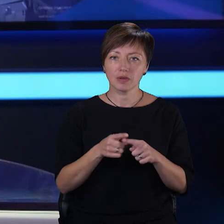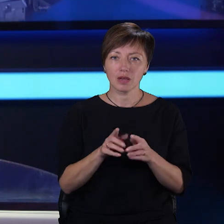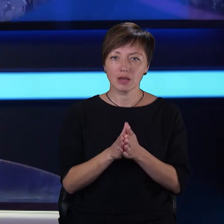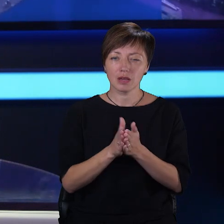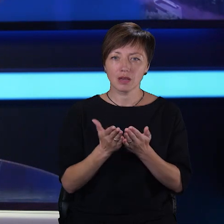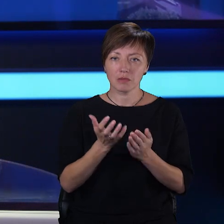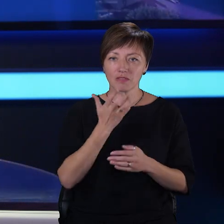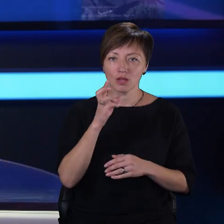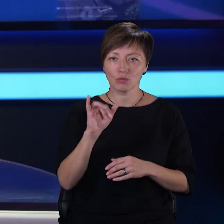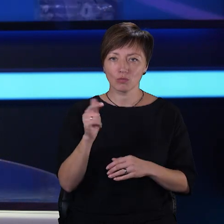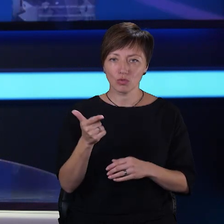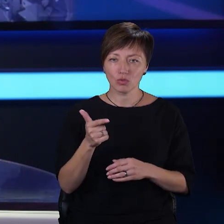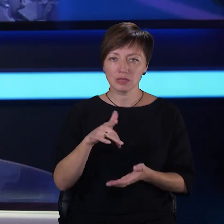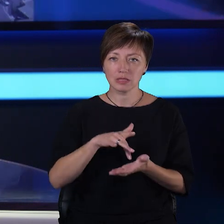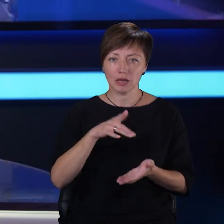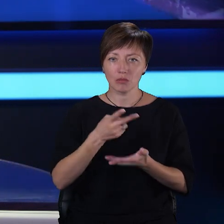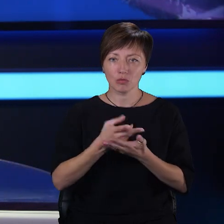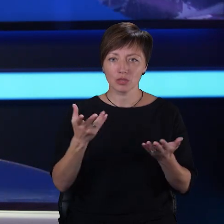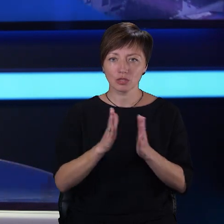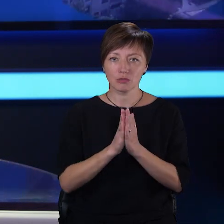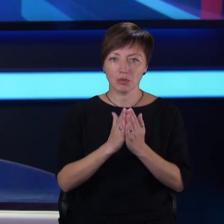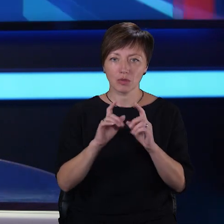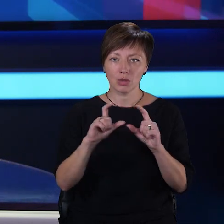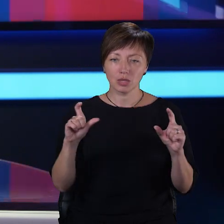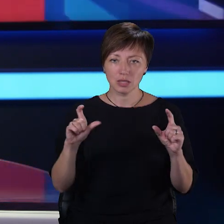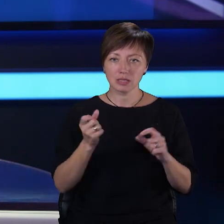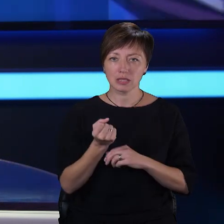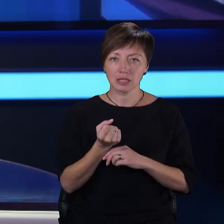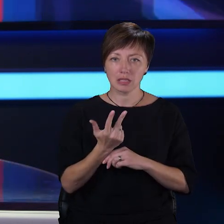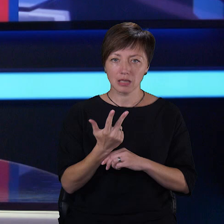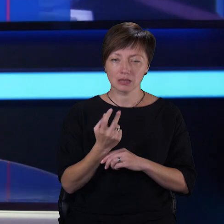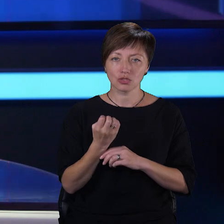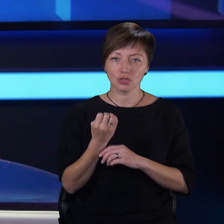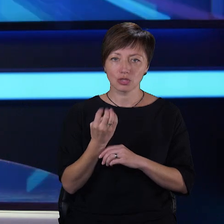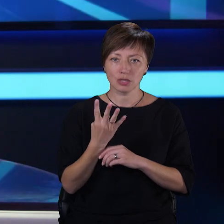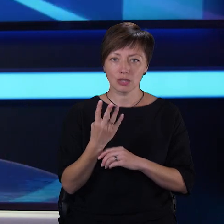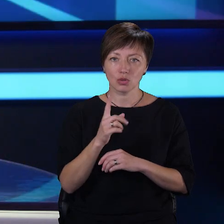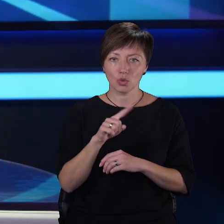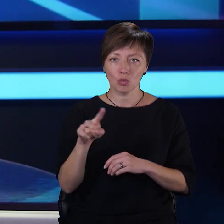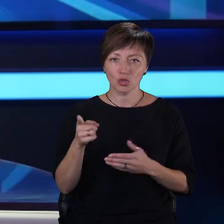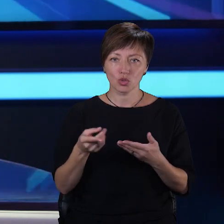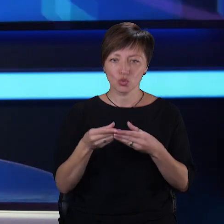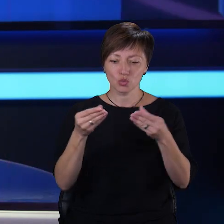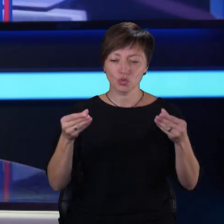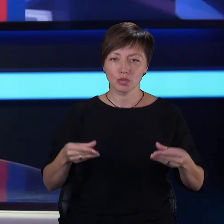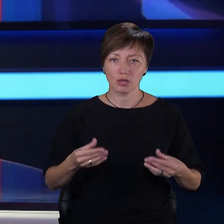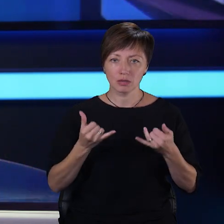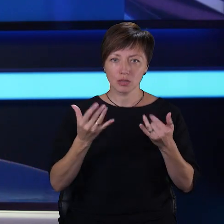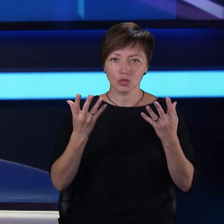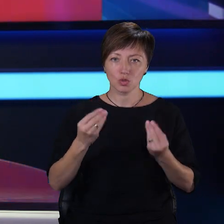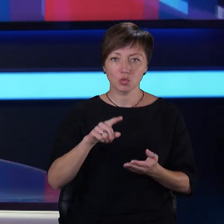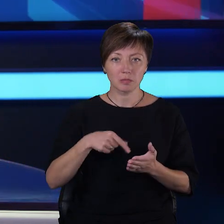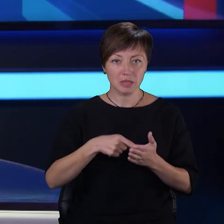Буг» презентували у Центральній публічній бібліотеці. 13-й та 14-й номери журналу присвятили Дню